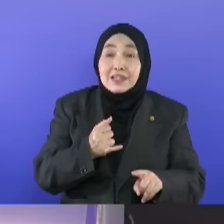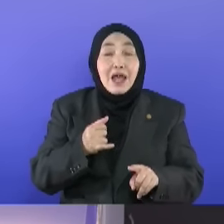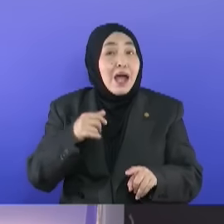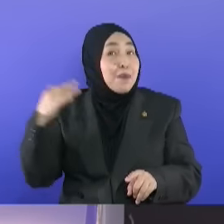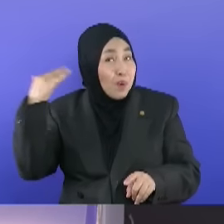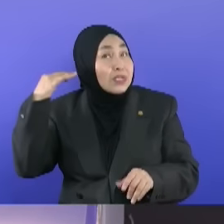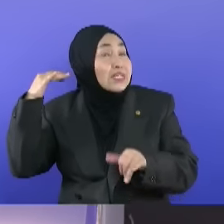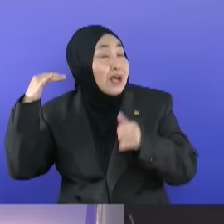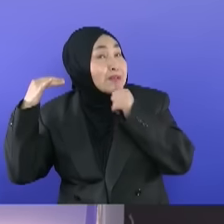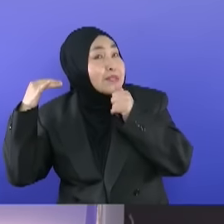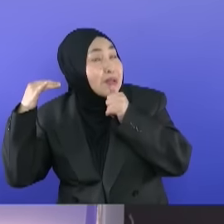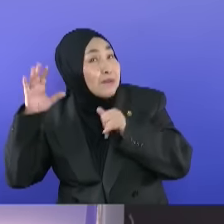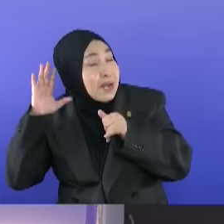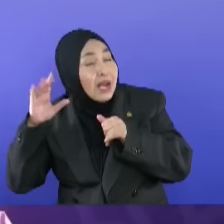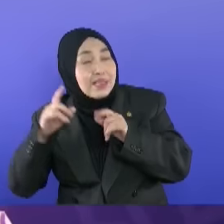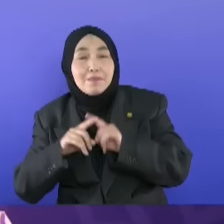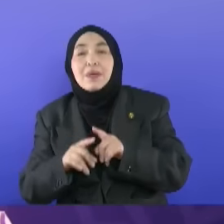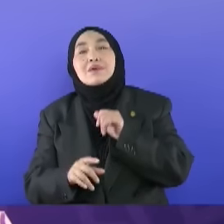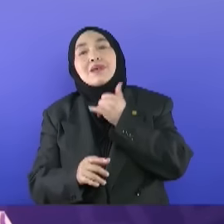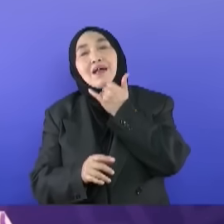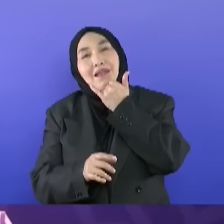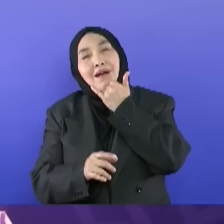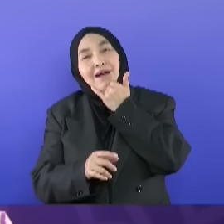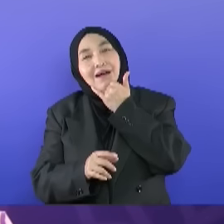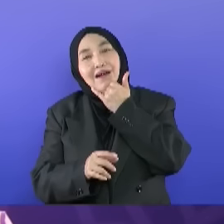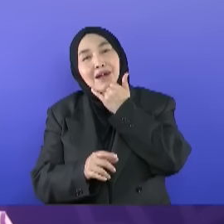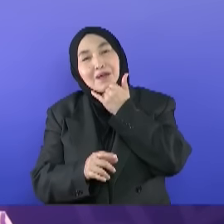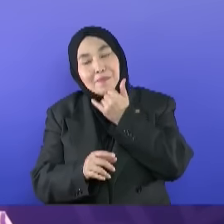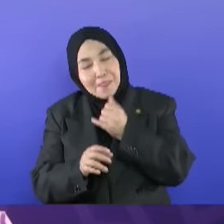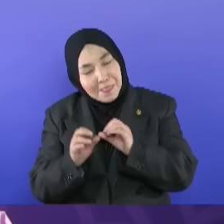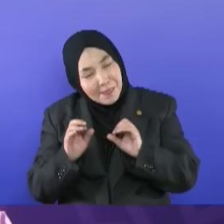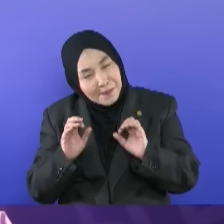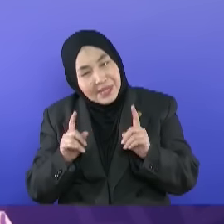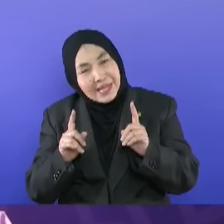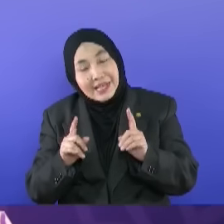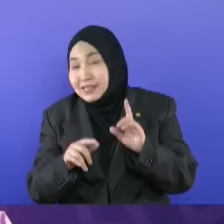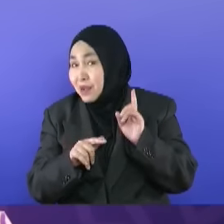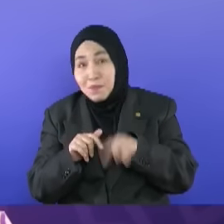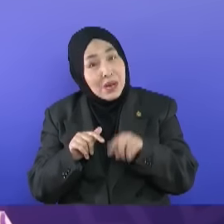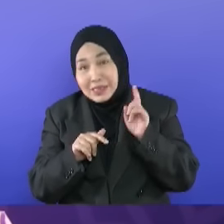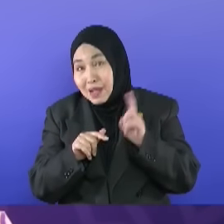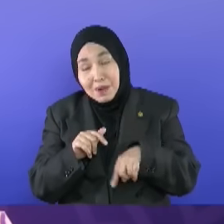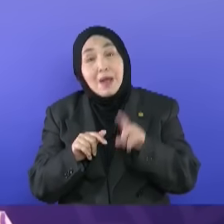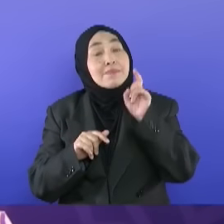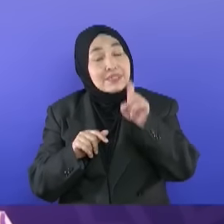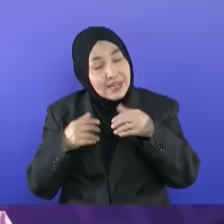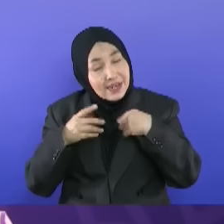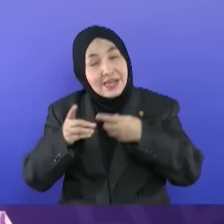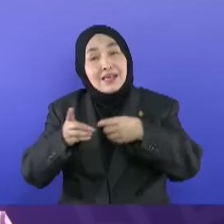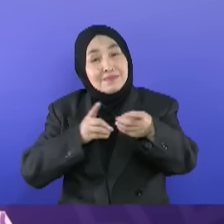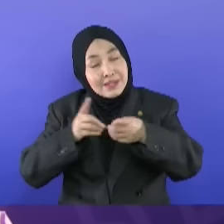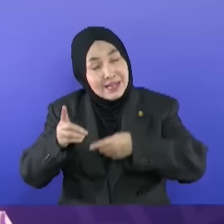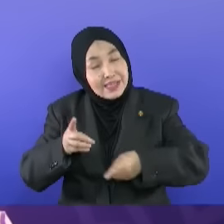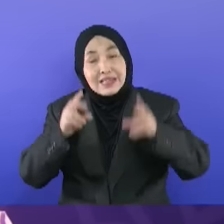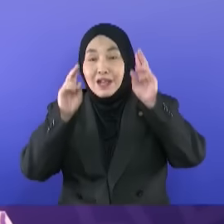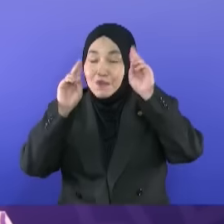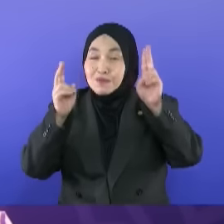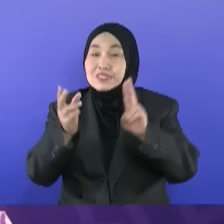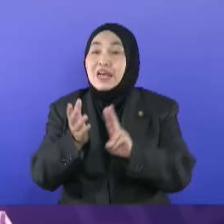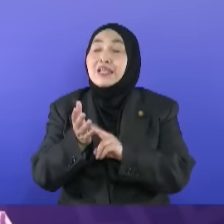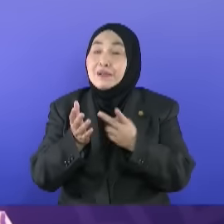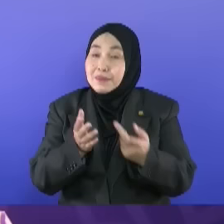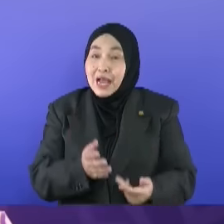Bunyi sedap juga. Allahuakbar. Tak betul. Tak betul. Okey. Tak boleh kerana ada disiplin dia sebab tadi Ustaz F dah tadabur